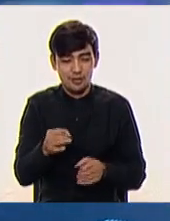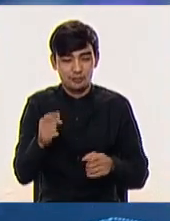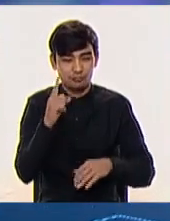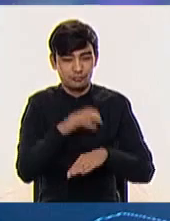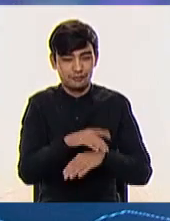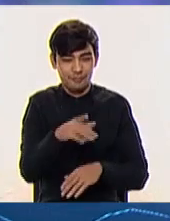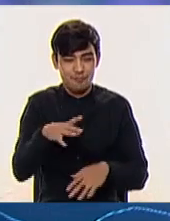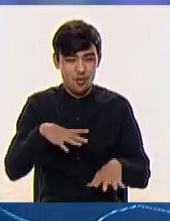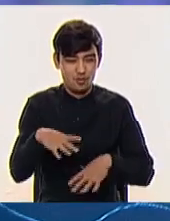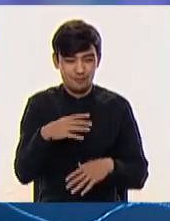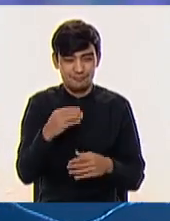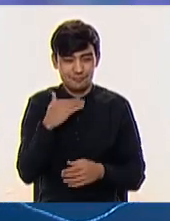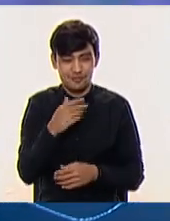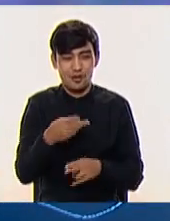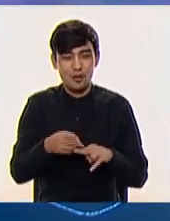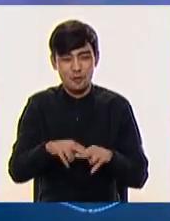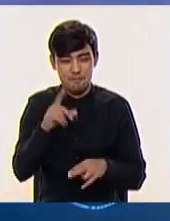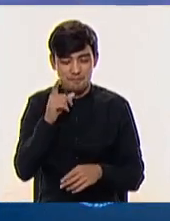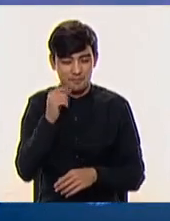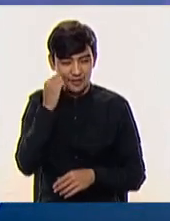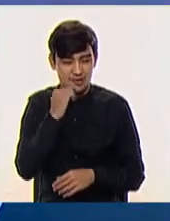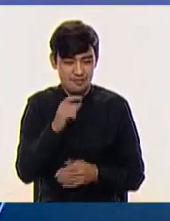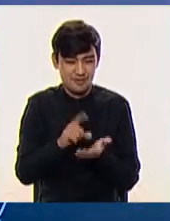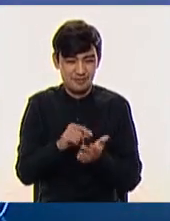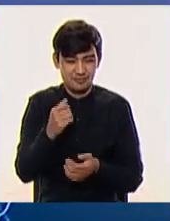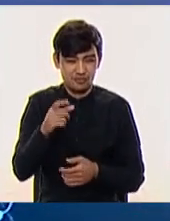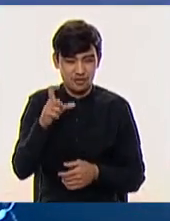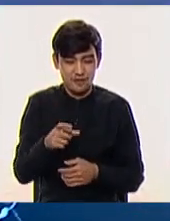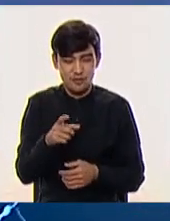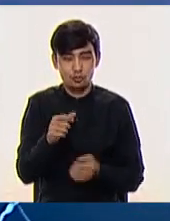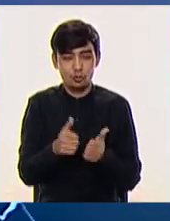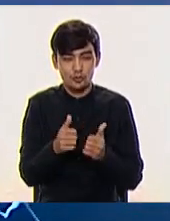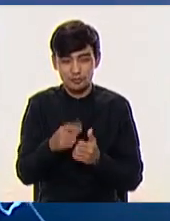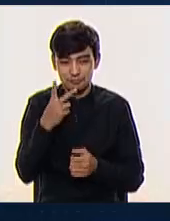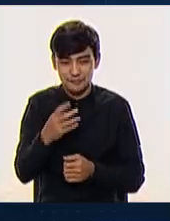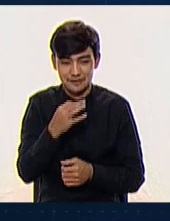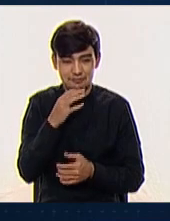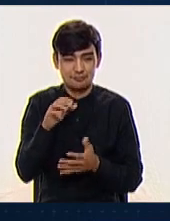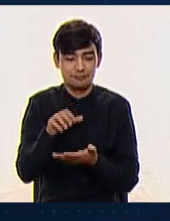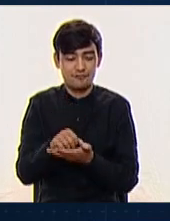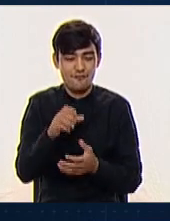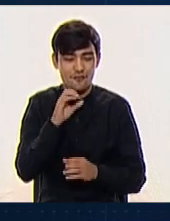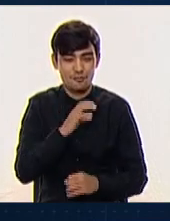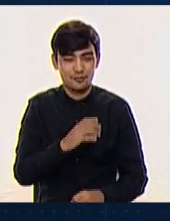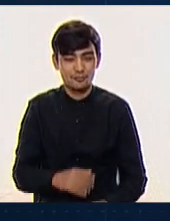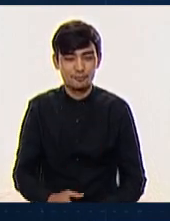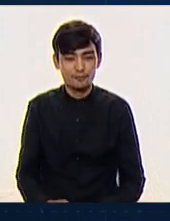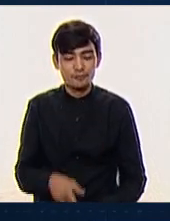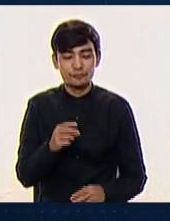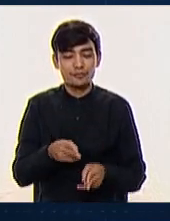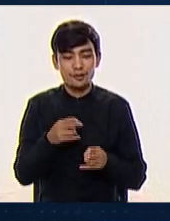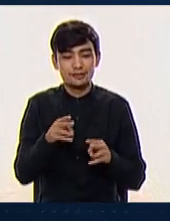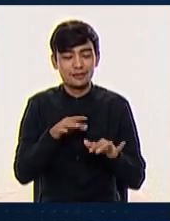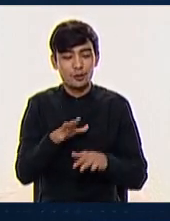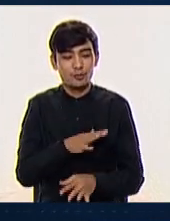на конину, которую варила пенсионерка, позарился ее сосед. По подозрению в совершении